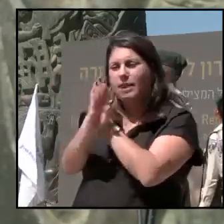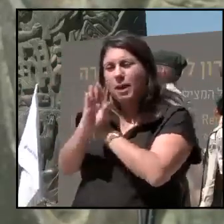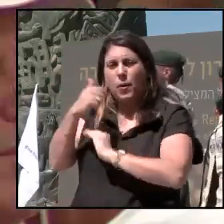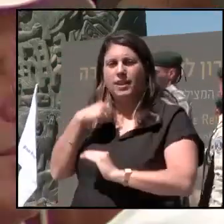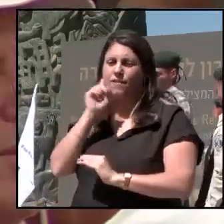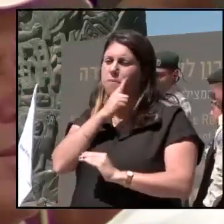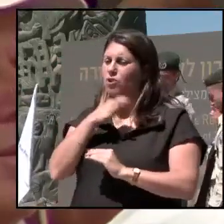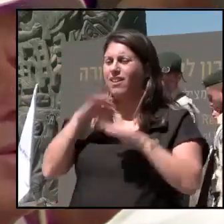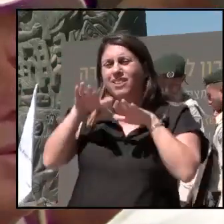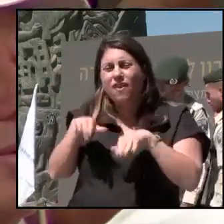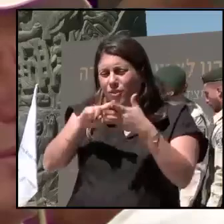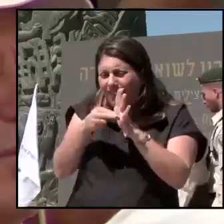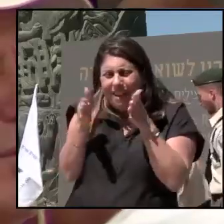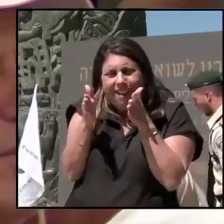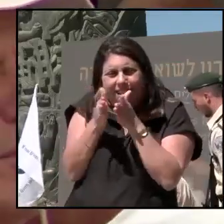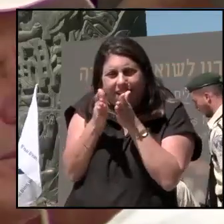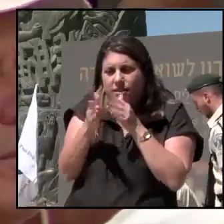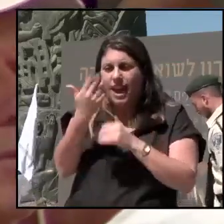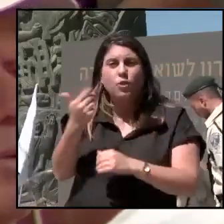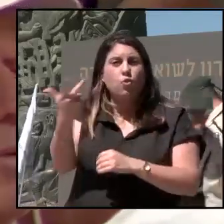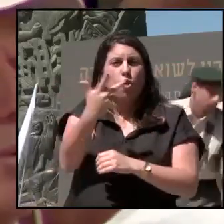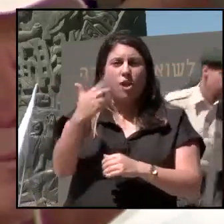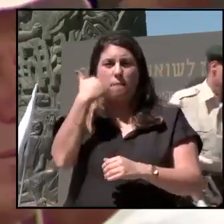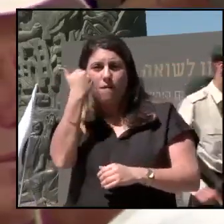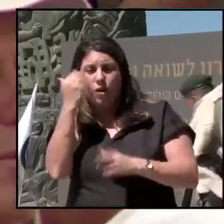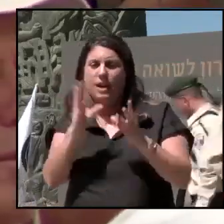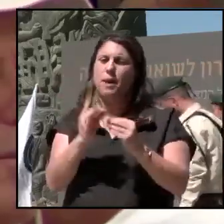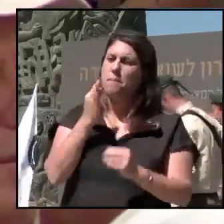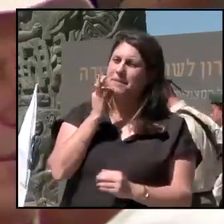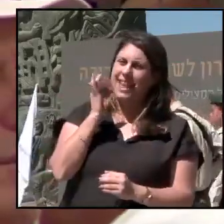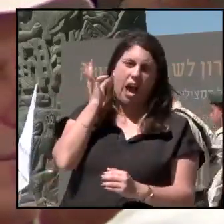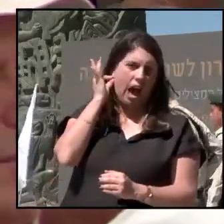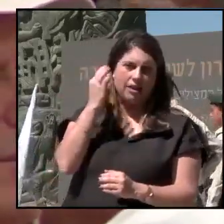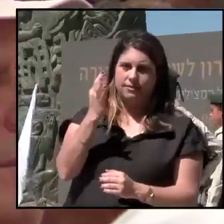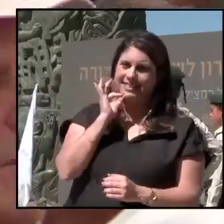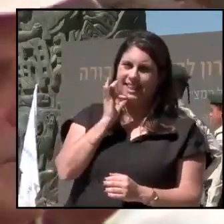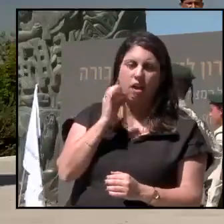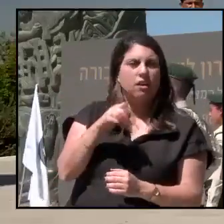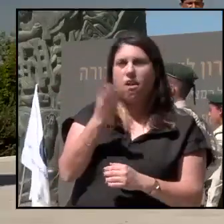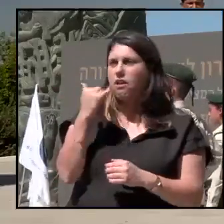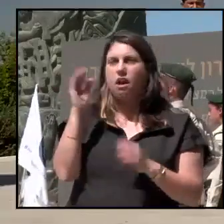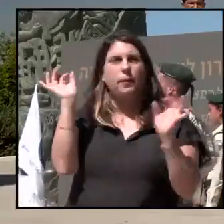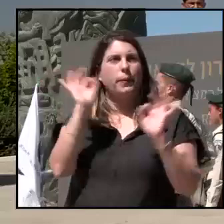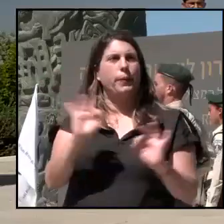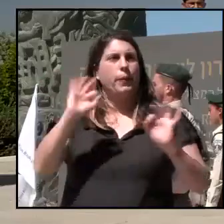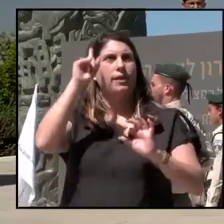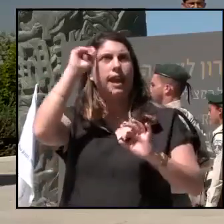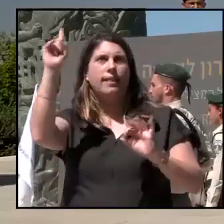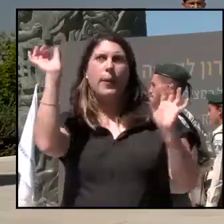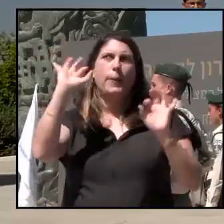ישבנו וישנו בחדר קטן. היינו שלושה מבוגרים עם נערה צעירה. לא היה לנו שום ידע או קשר עם העולם